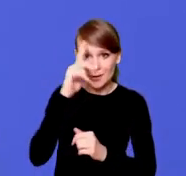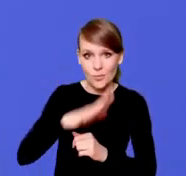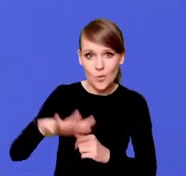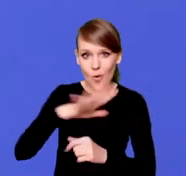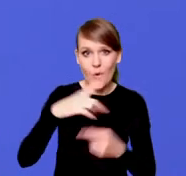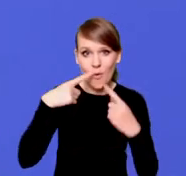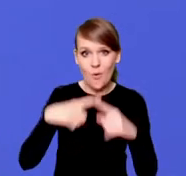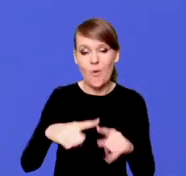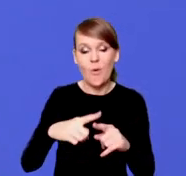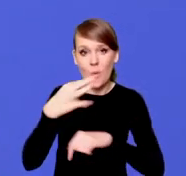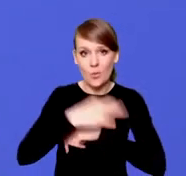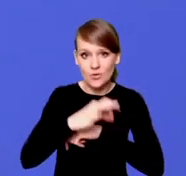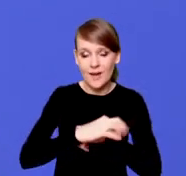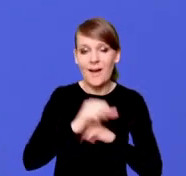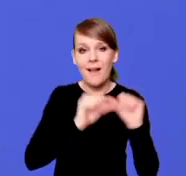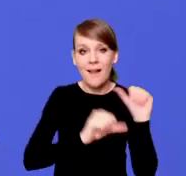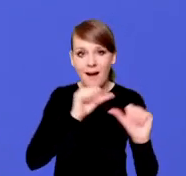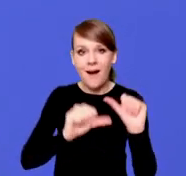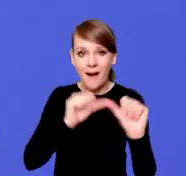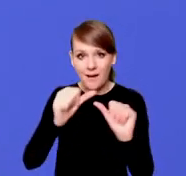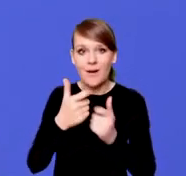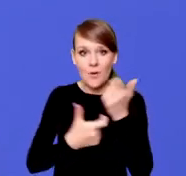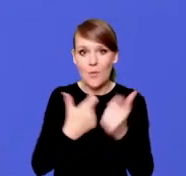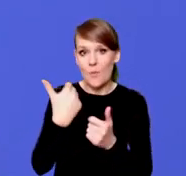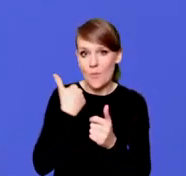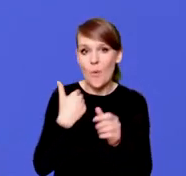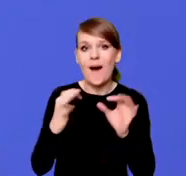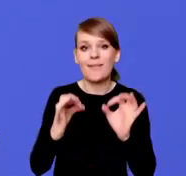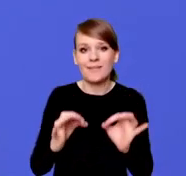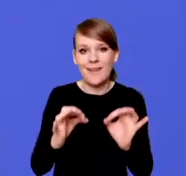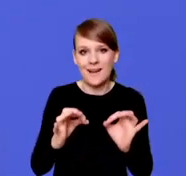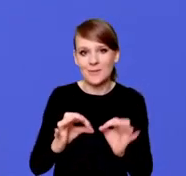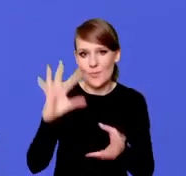uczelni przyszedł czas na pewne podsumowanie.